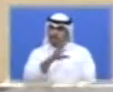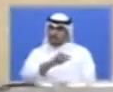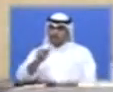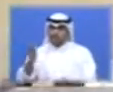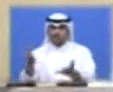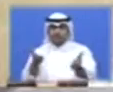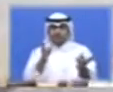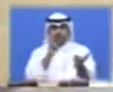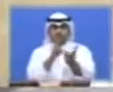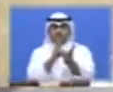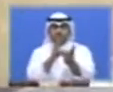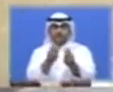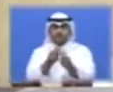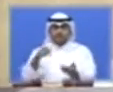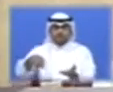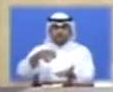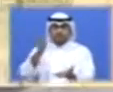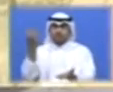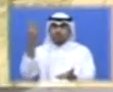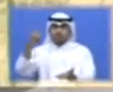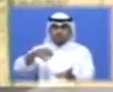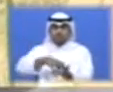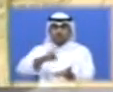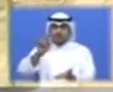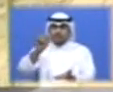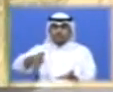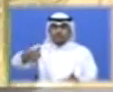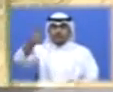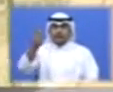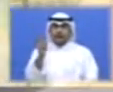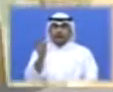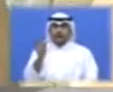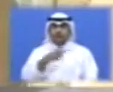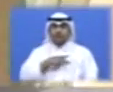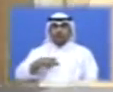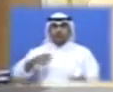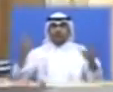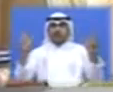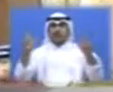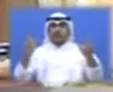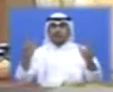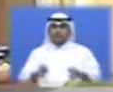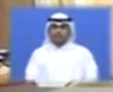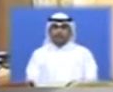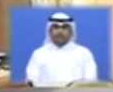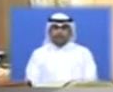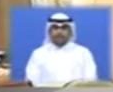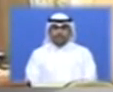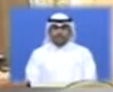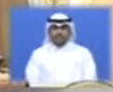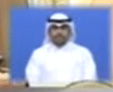واستقبل سمو ولي العهد حفظه الله بقصر بيان صباح اليوم معالي وزير الإعلام ووزير الدولة لشؤون الشباب الشيخ سلمان صباح السالم الحمود